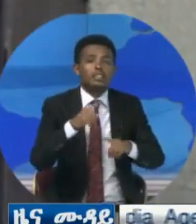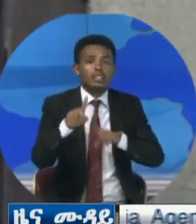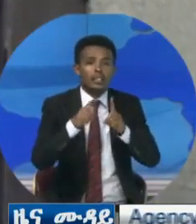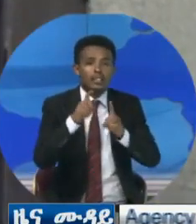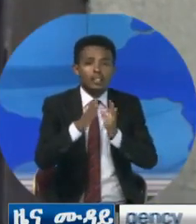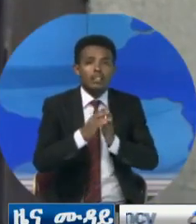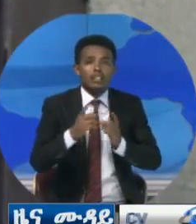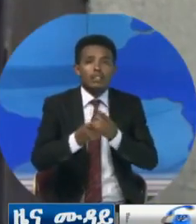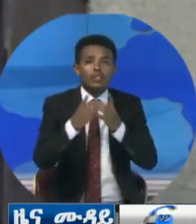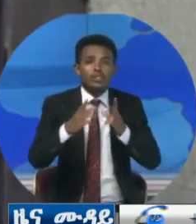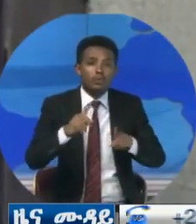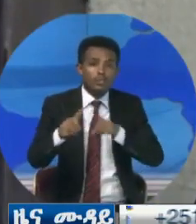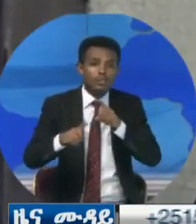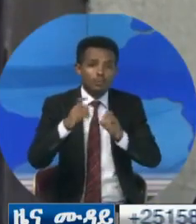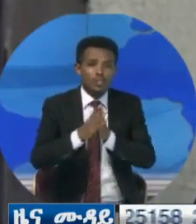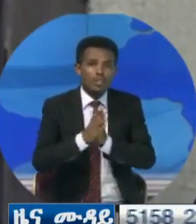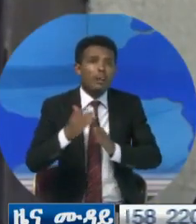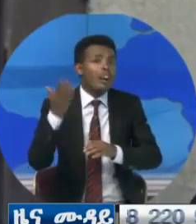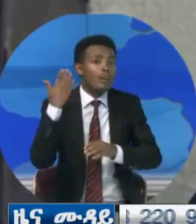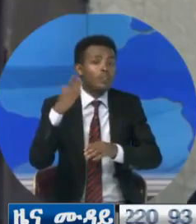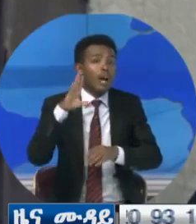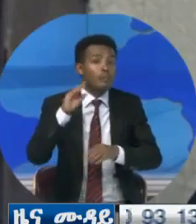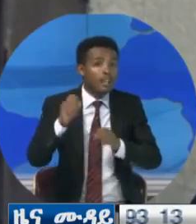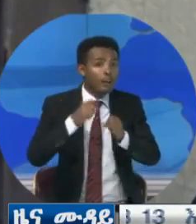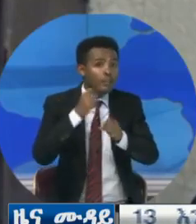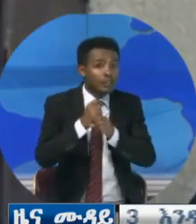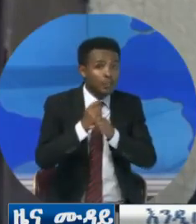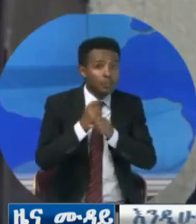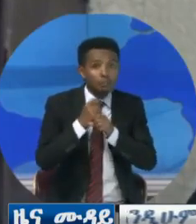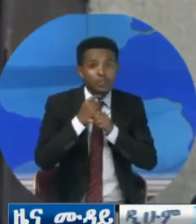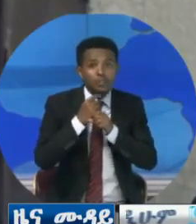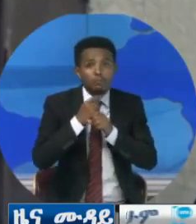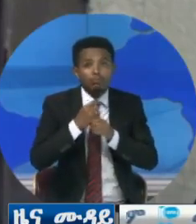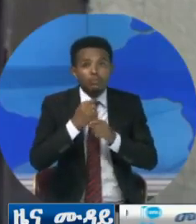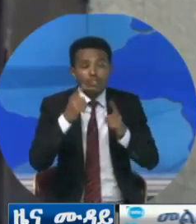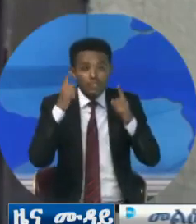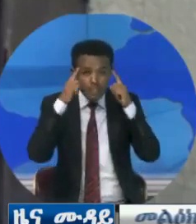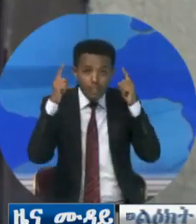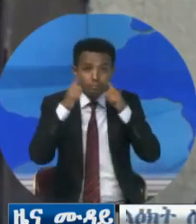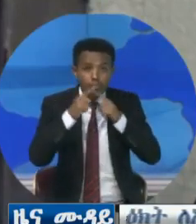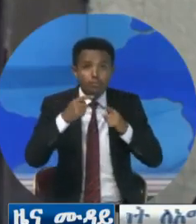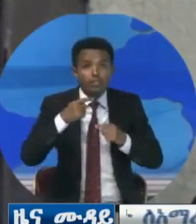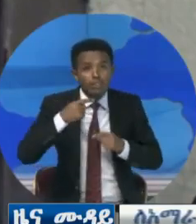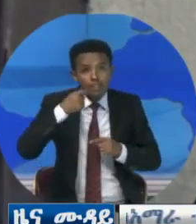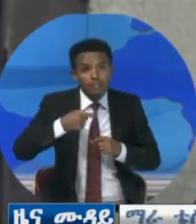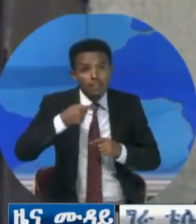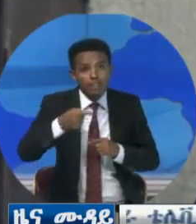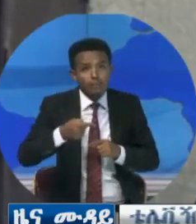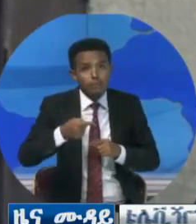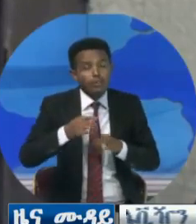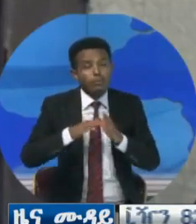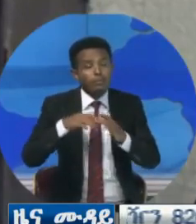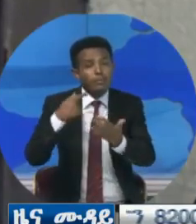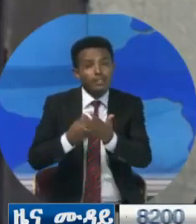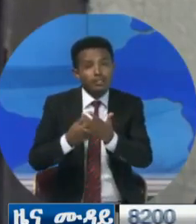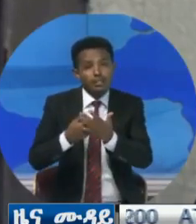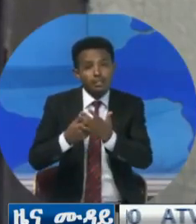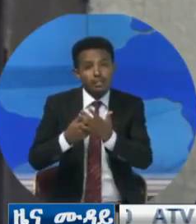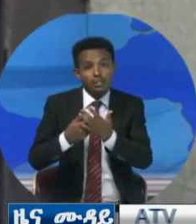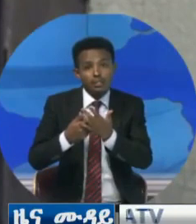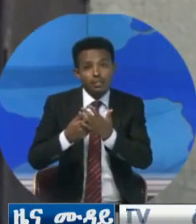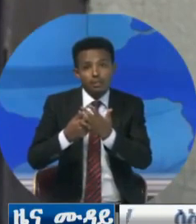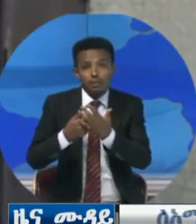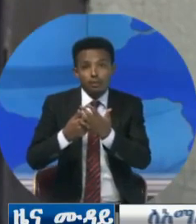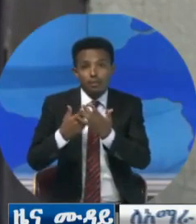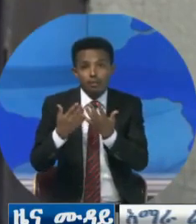ጥያቄዎች እና ላለፉት 50 ዓመታት በአማራ ህዝብ ላይ ሲተረኩ የነበሩ የተዛቡ ትርክቶች በዚህ ውህድ ፓርቲ በአግባቡ